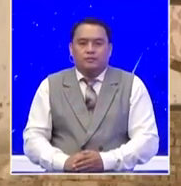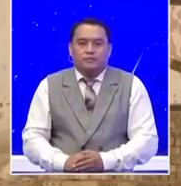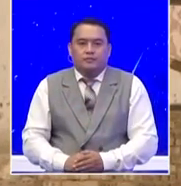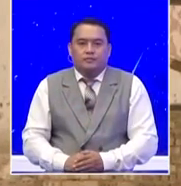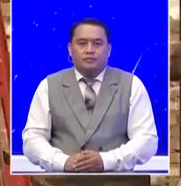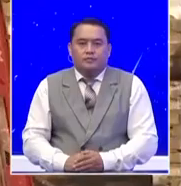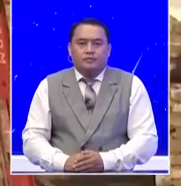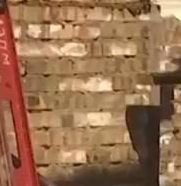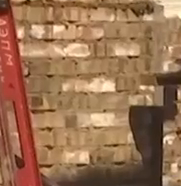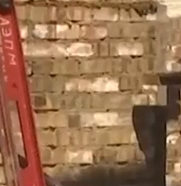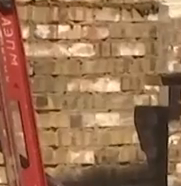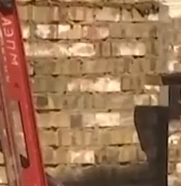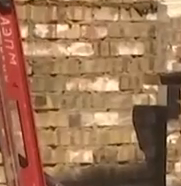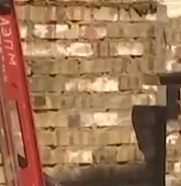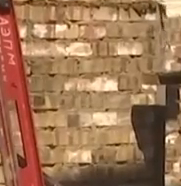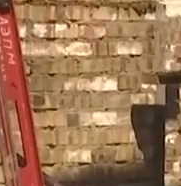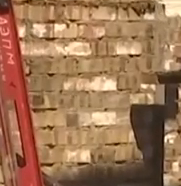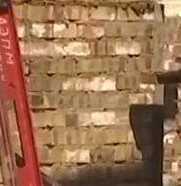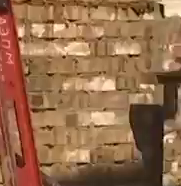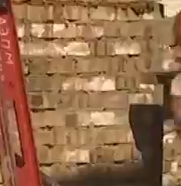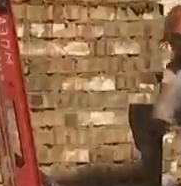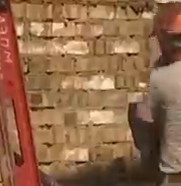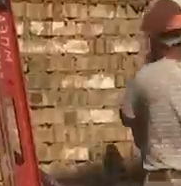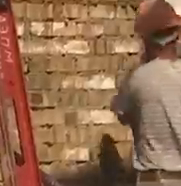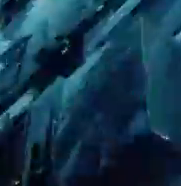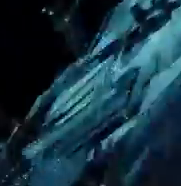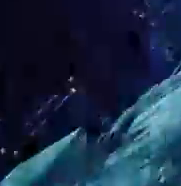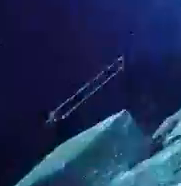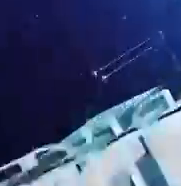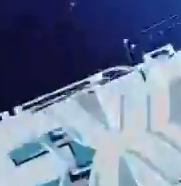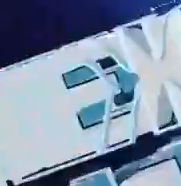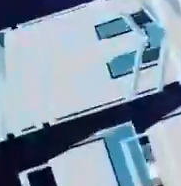домов. Гульмира Тимиргалиева, Асия Дусибек, телеканал ЖТСУ, Талдыкурган.